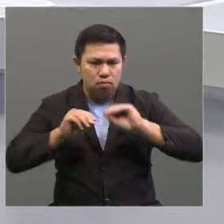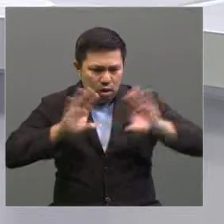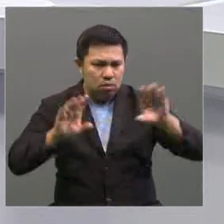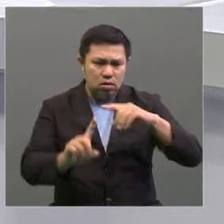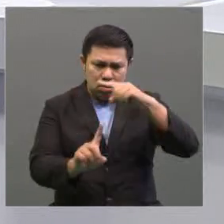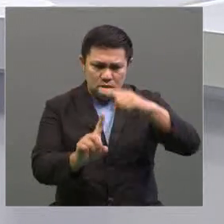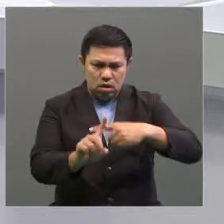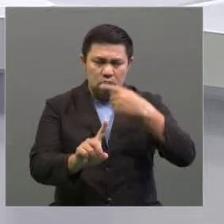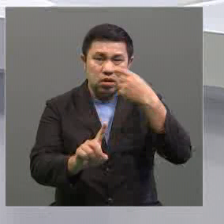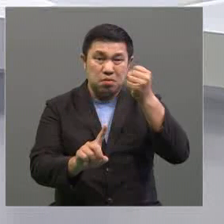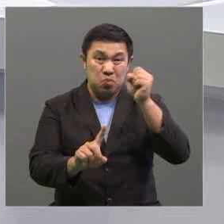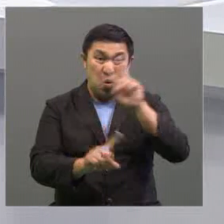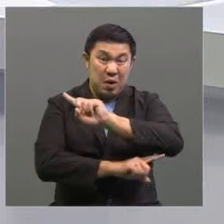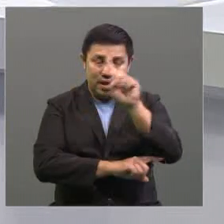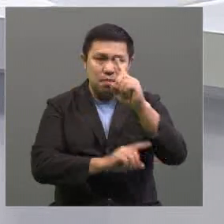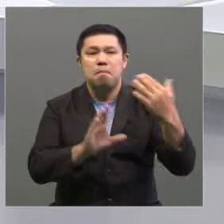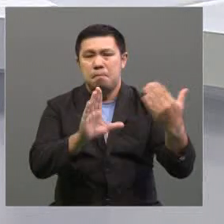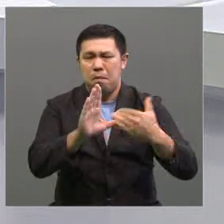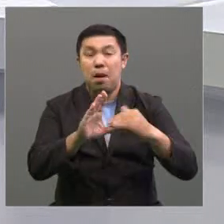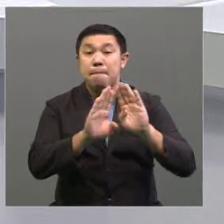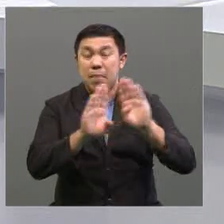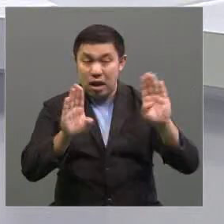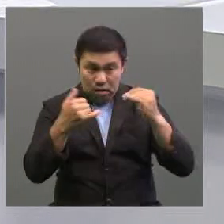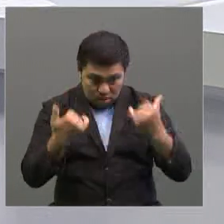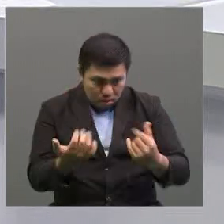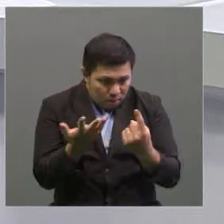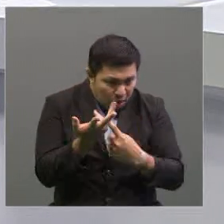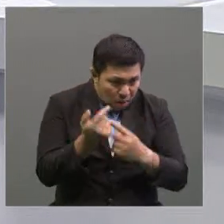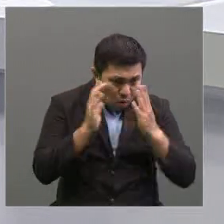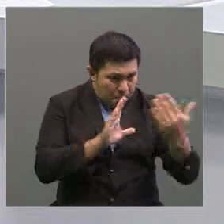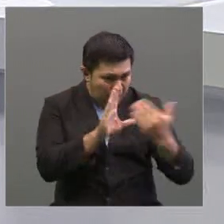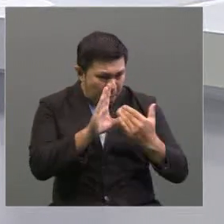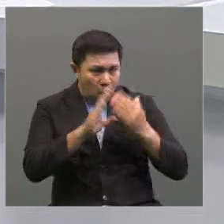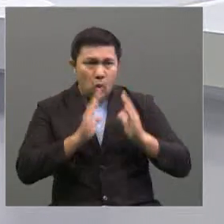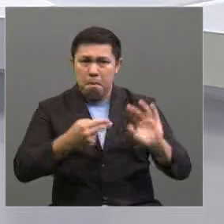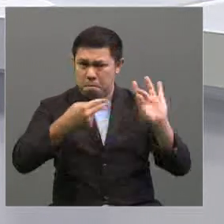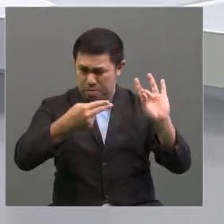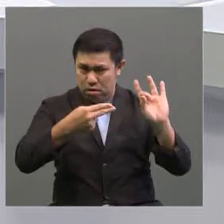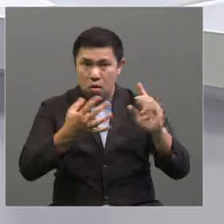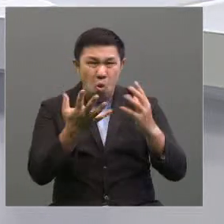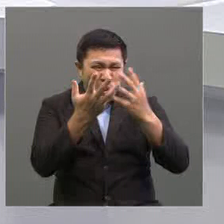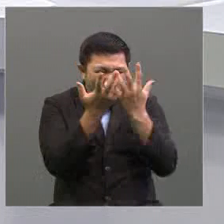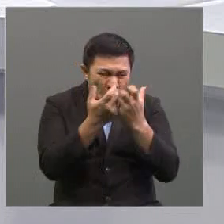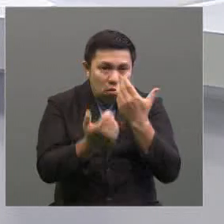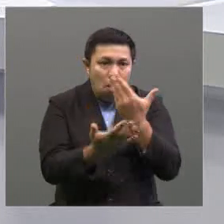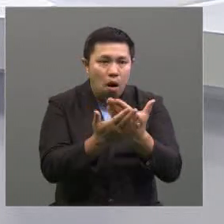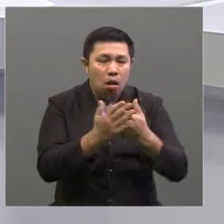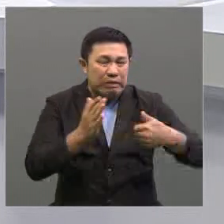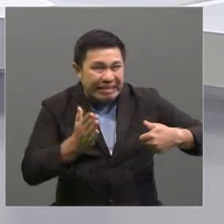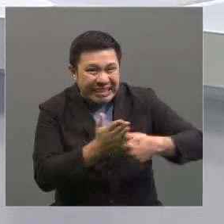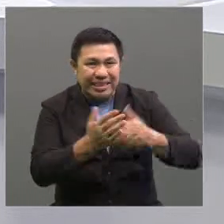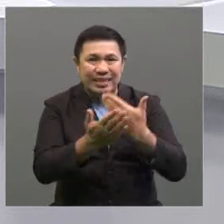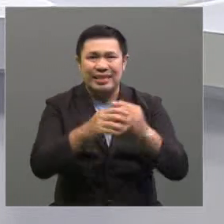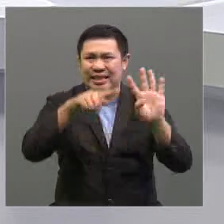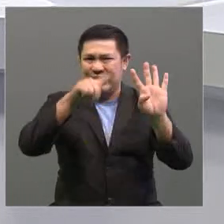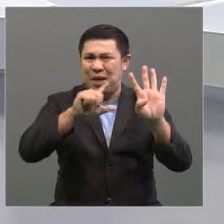ถ้าดูตัวเลข 10วันเนี่ยคนมาลงทะเบียนอยู่ที่ประมาณ 80,000กว่าคนและมูลหนี้ก็โห่ะ 4,000กว่าล้านบาทนะคะเพราะ